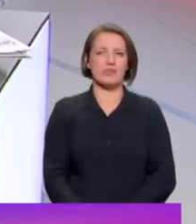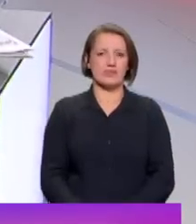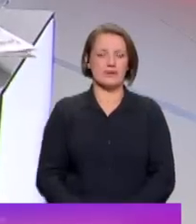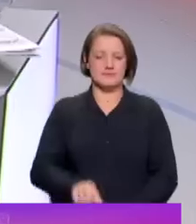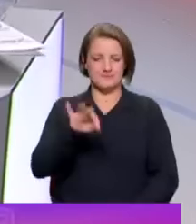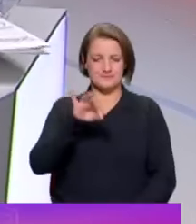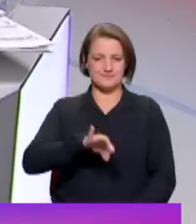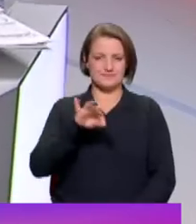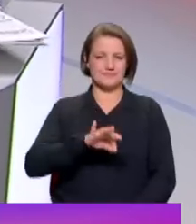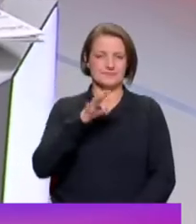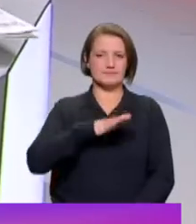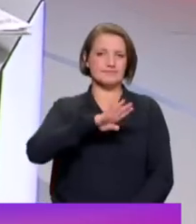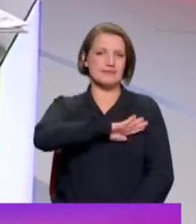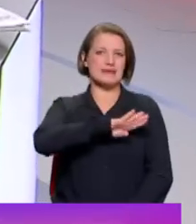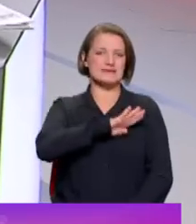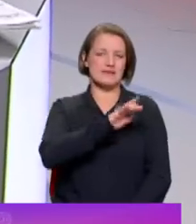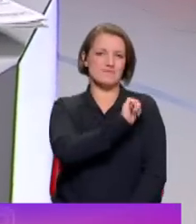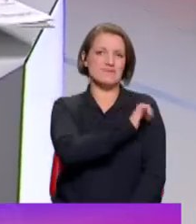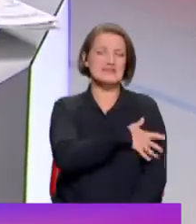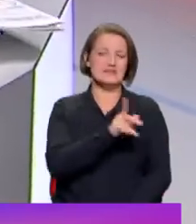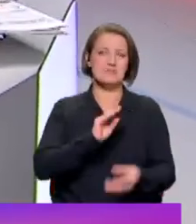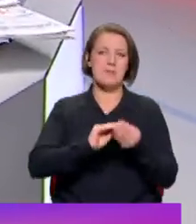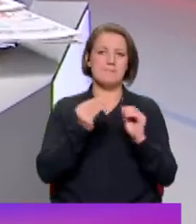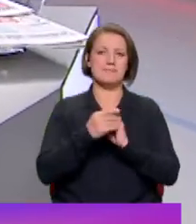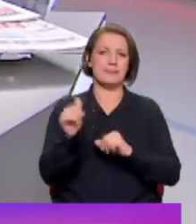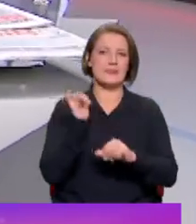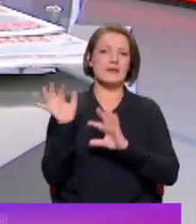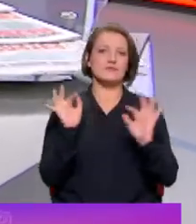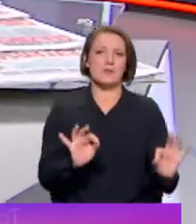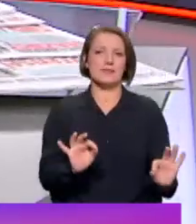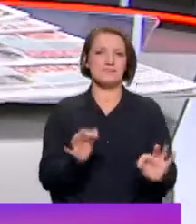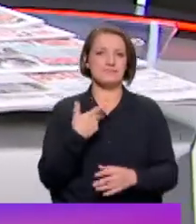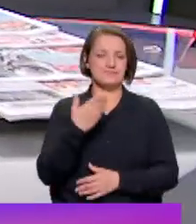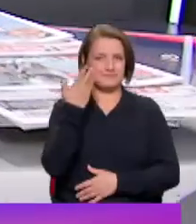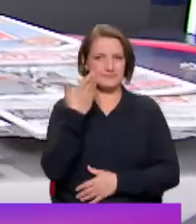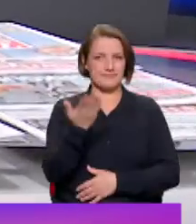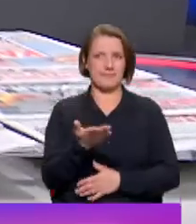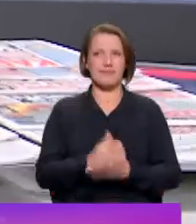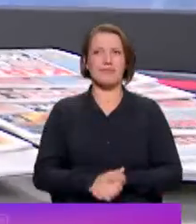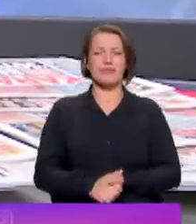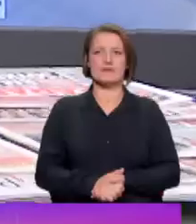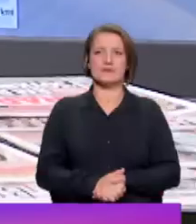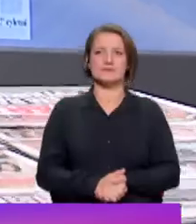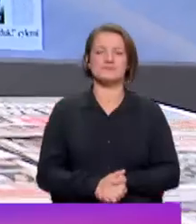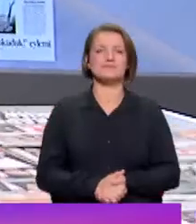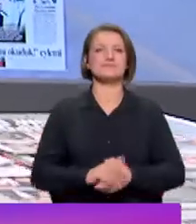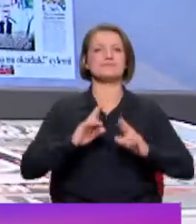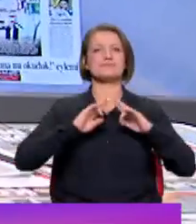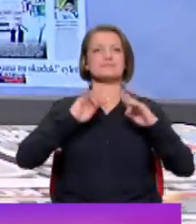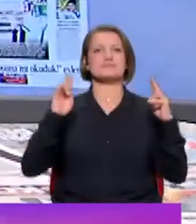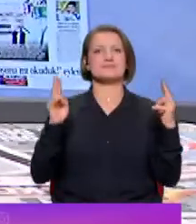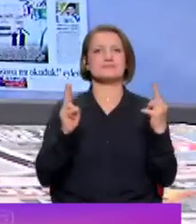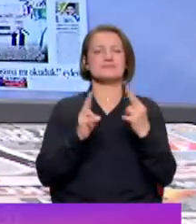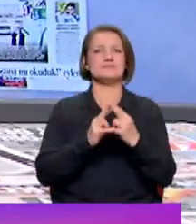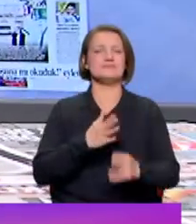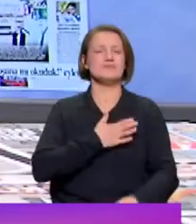şimdi isterseniz Gazze'ye Filistin meselesine geri dönelim sevgili izleyenler Eee dünyanın